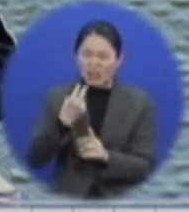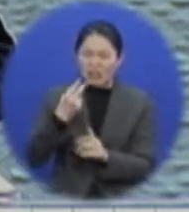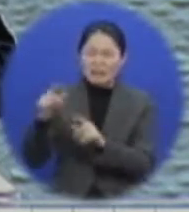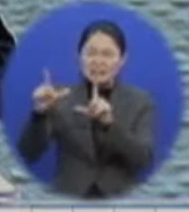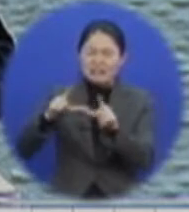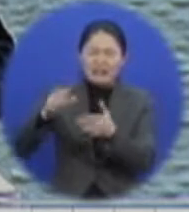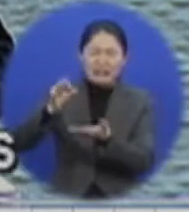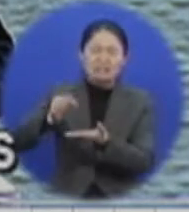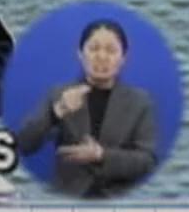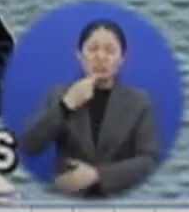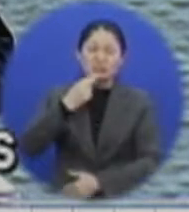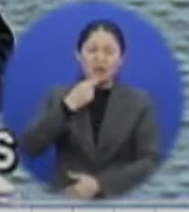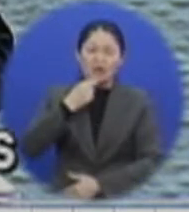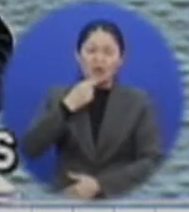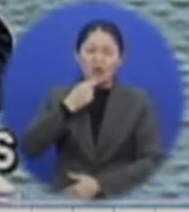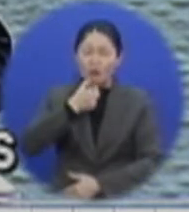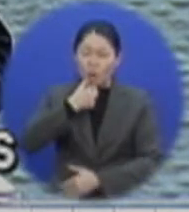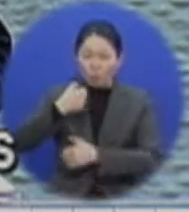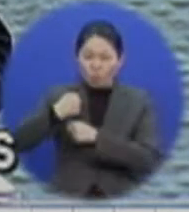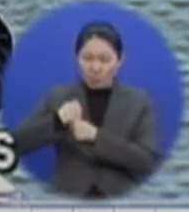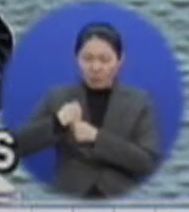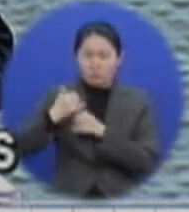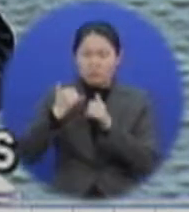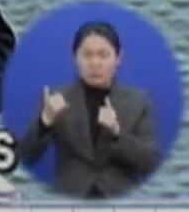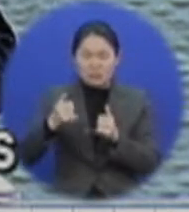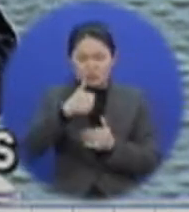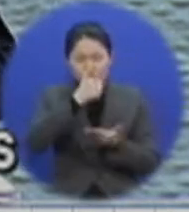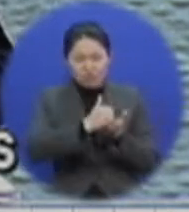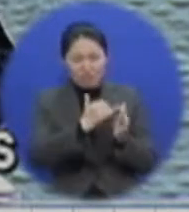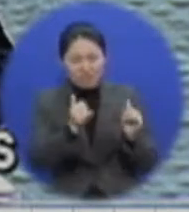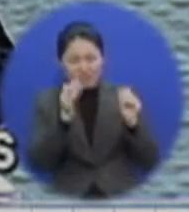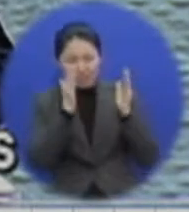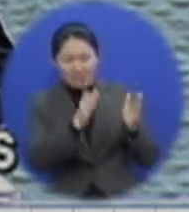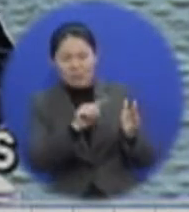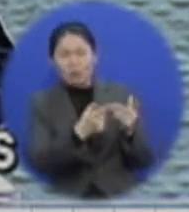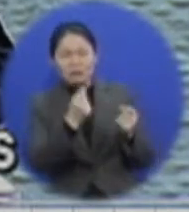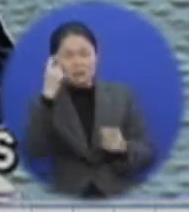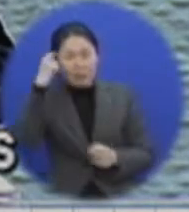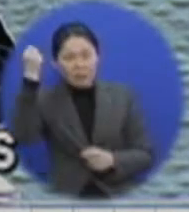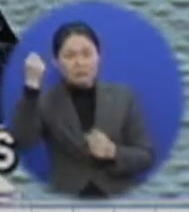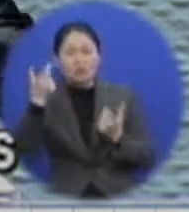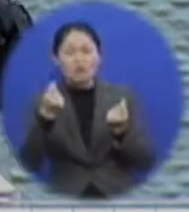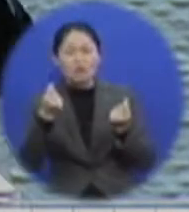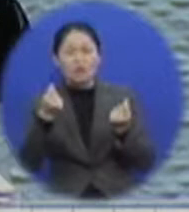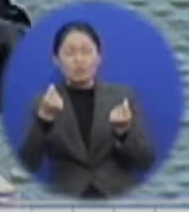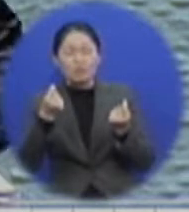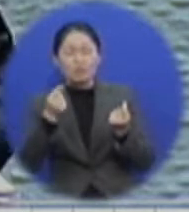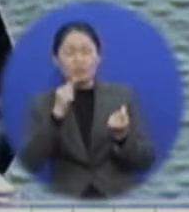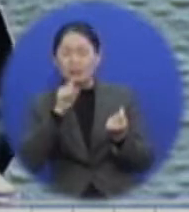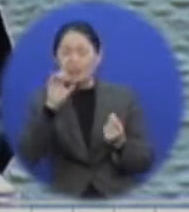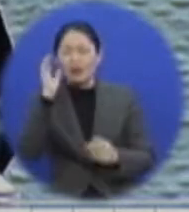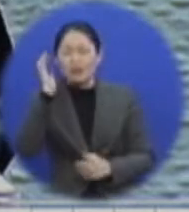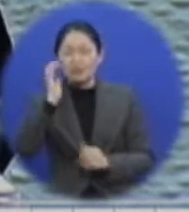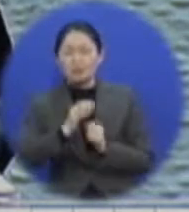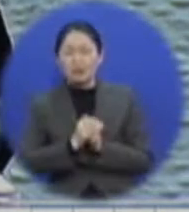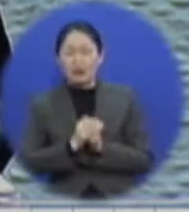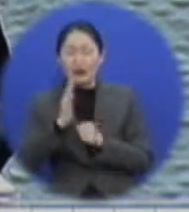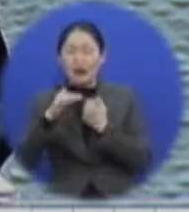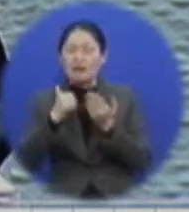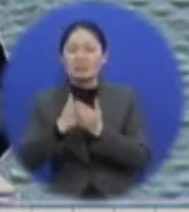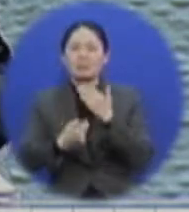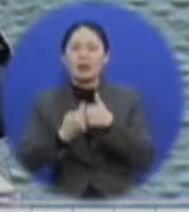로마 군인 들이 죄수들을 향하여 그렇게 생각했습니다 나란히 마음 아니죠